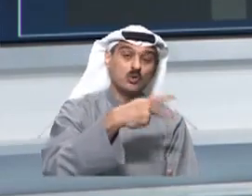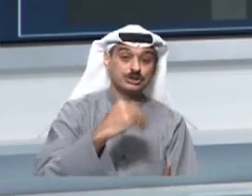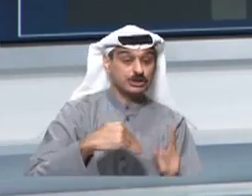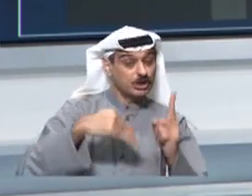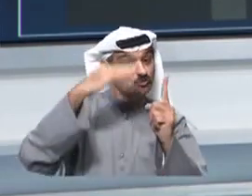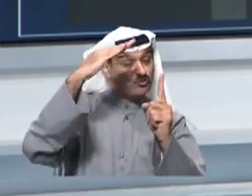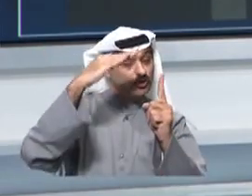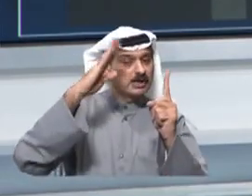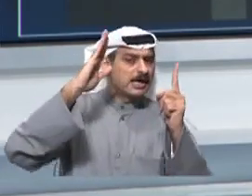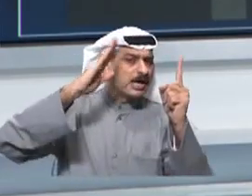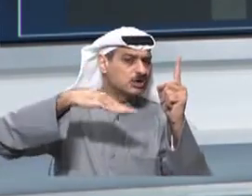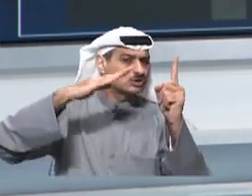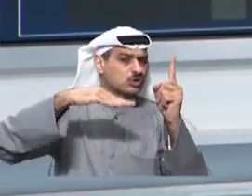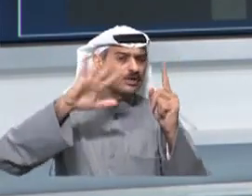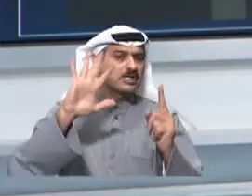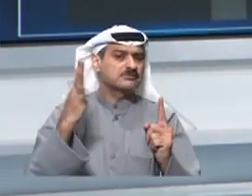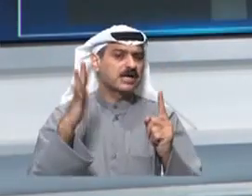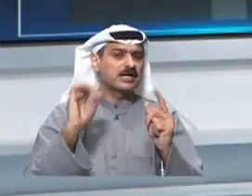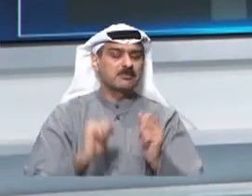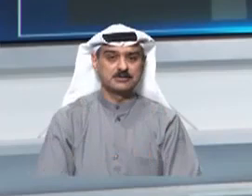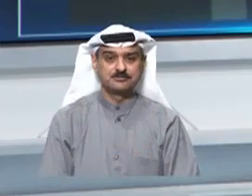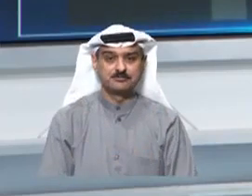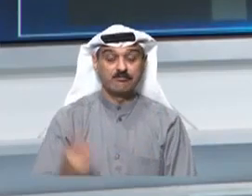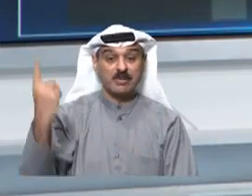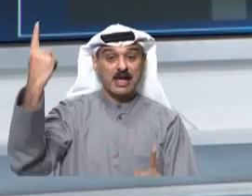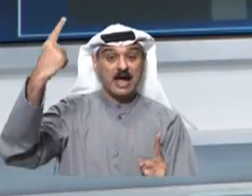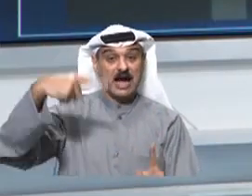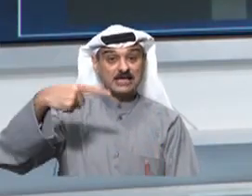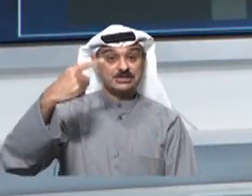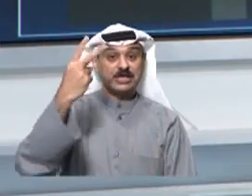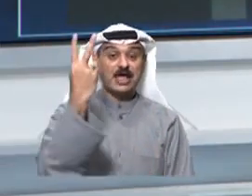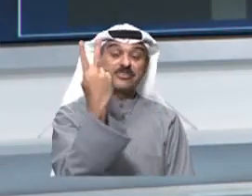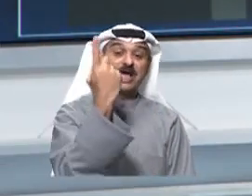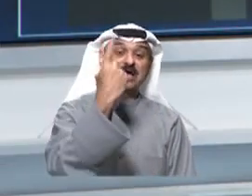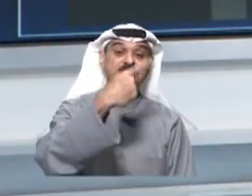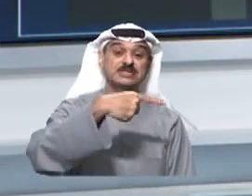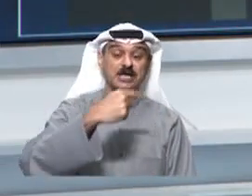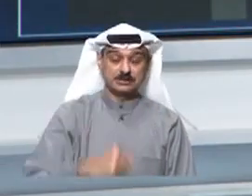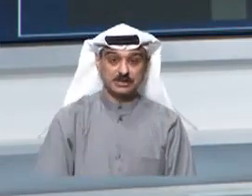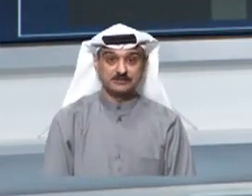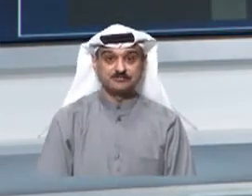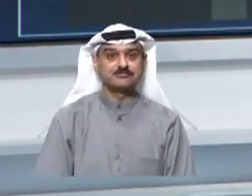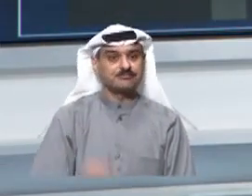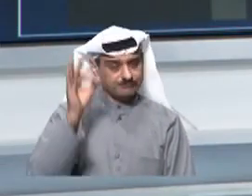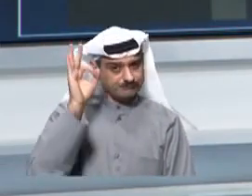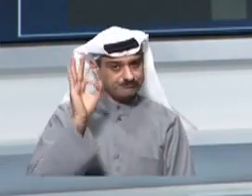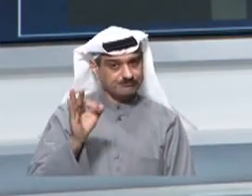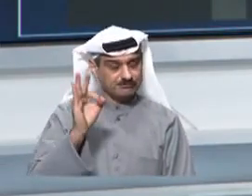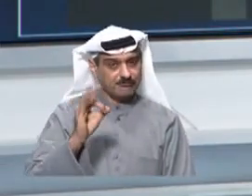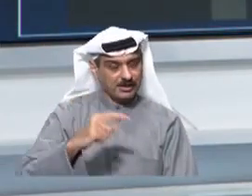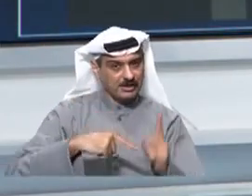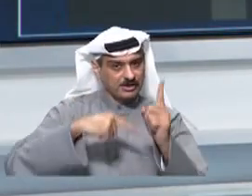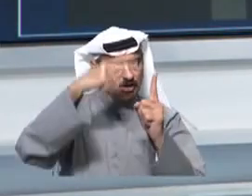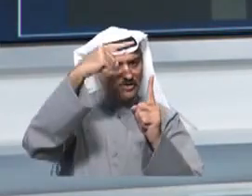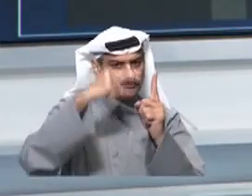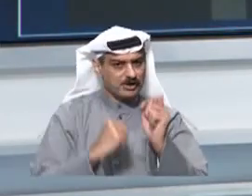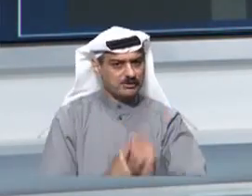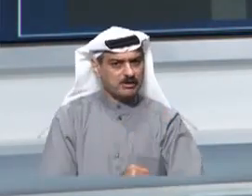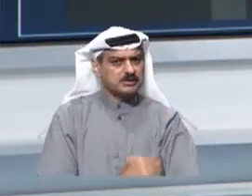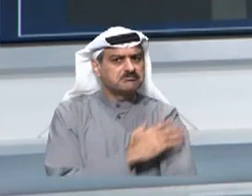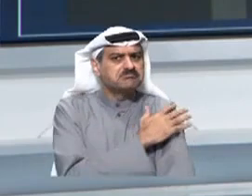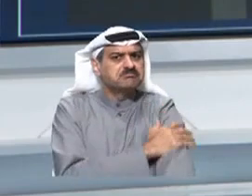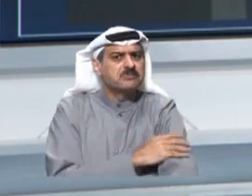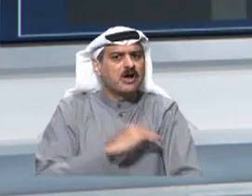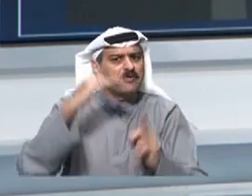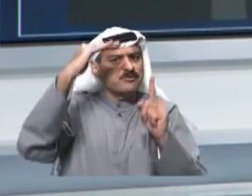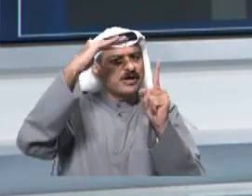للعظمى، أما الصغرى المتوقعة قد تصل ما بين 10 درجات و12 درجة مئوية، لكن بالتأكيد درجات الحرارة المحسوسة راح تكون